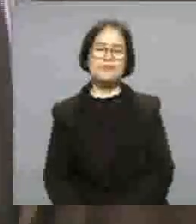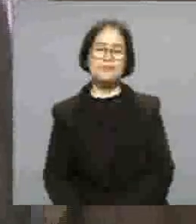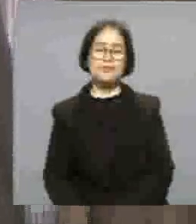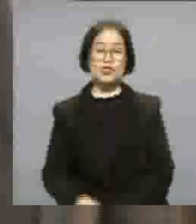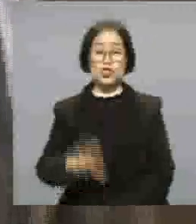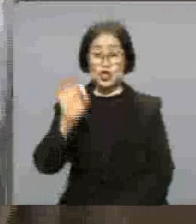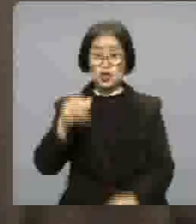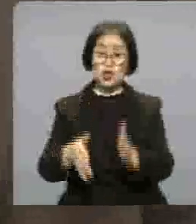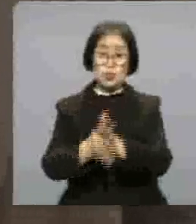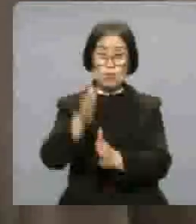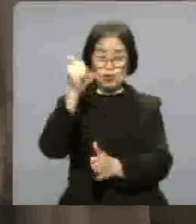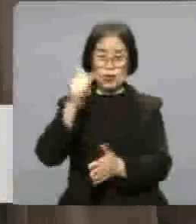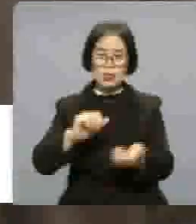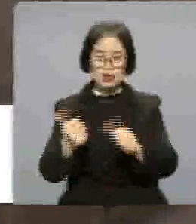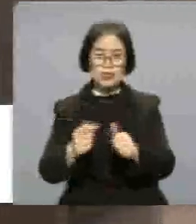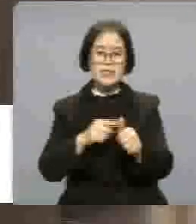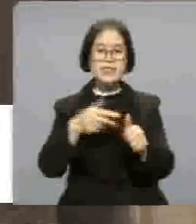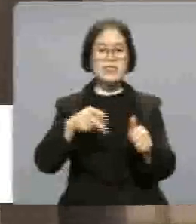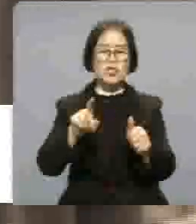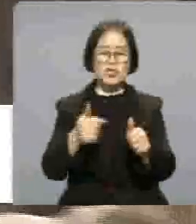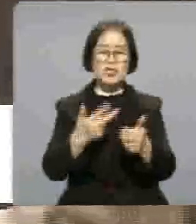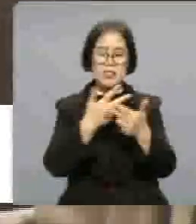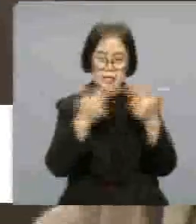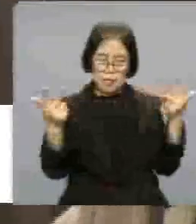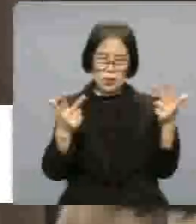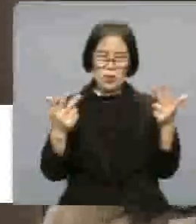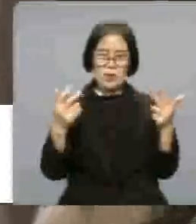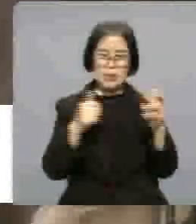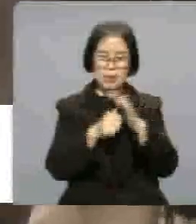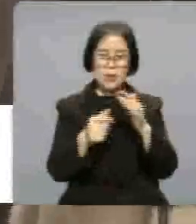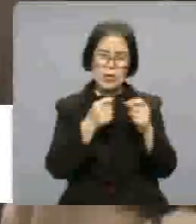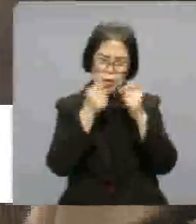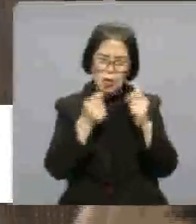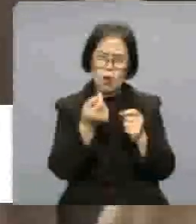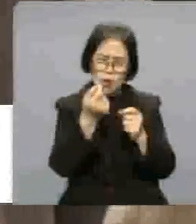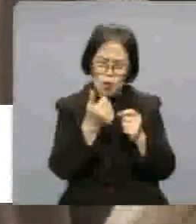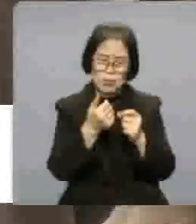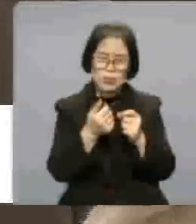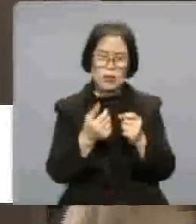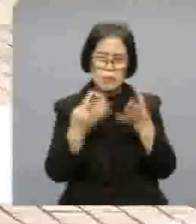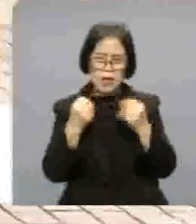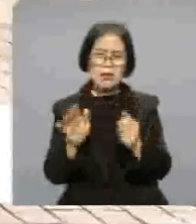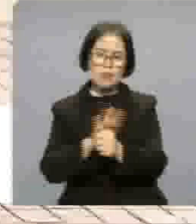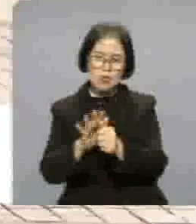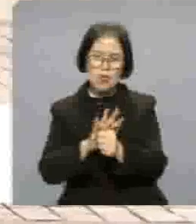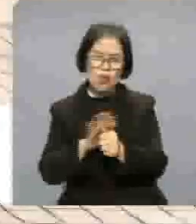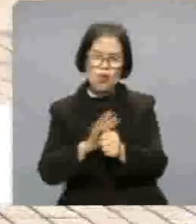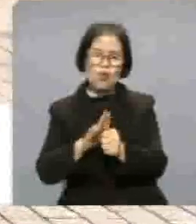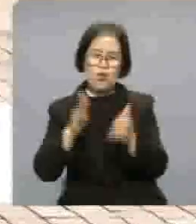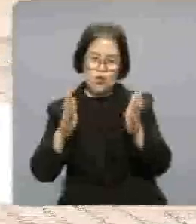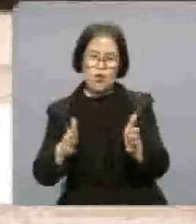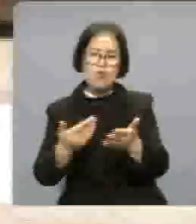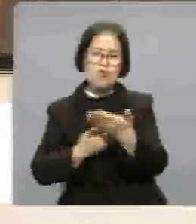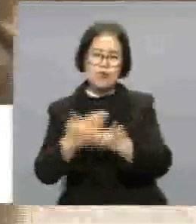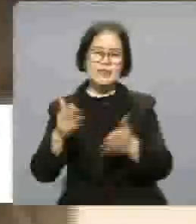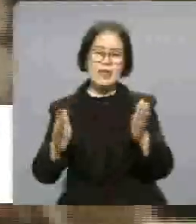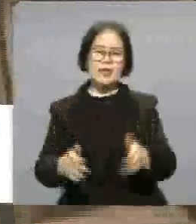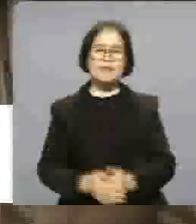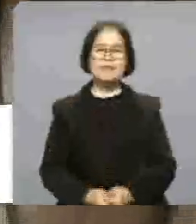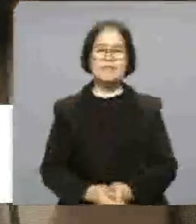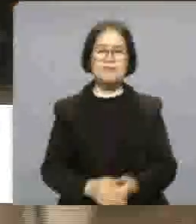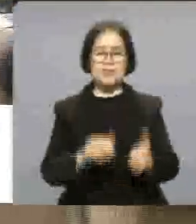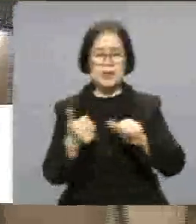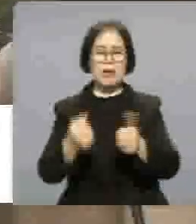유동규 전 본부장은 숨진 전 씨를 이재명 대표의 사소한 것부터 많이 챙긴 사이라고 기억했습니다.